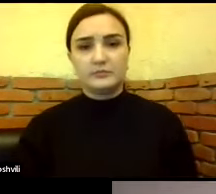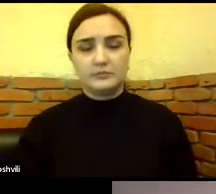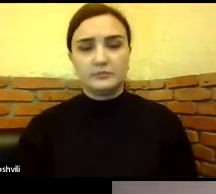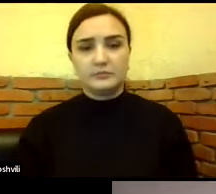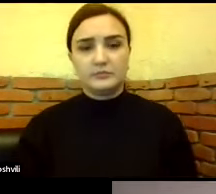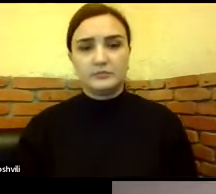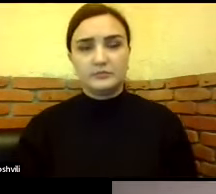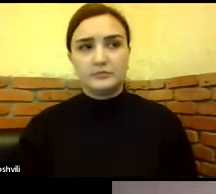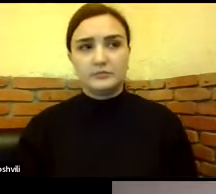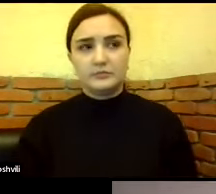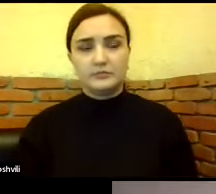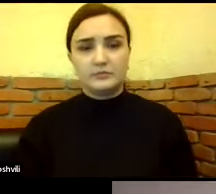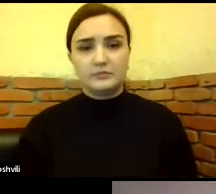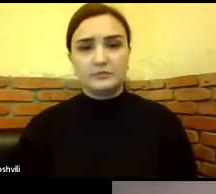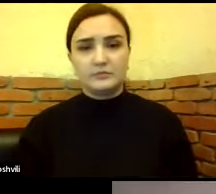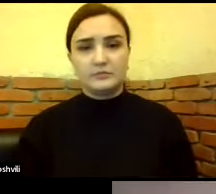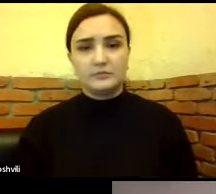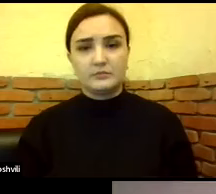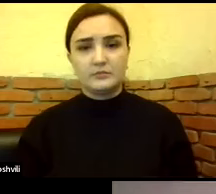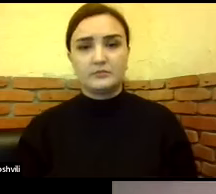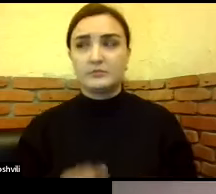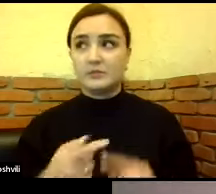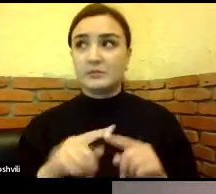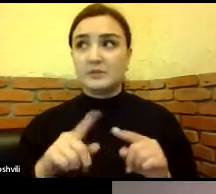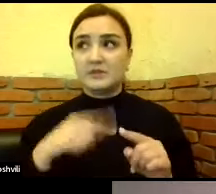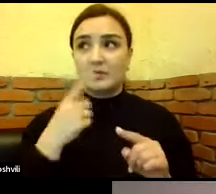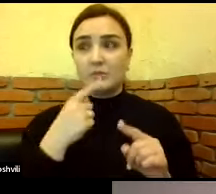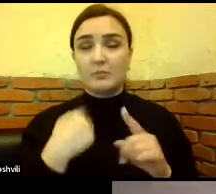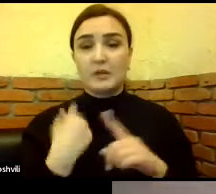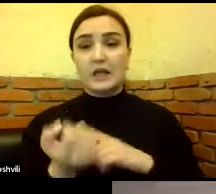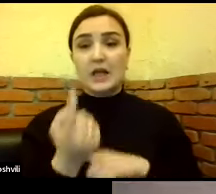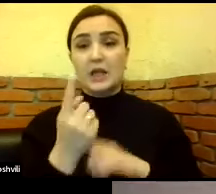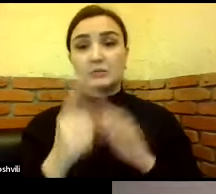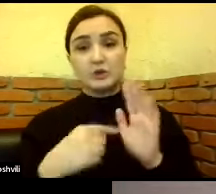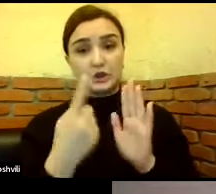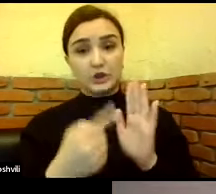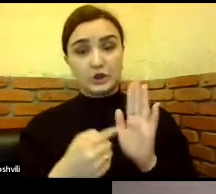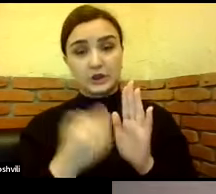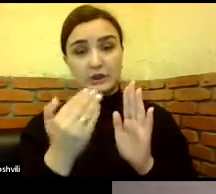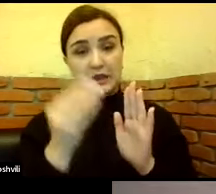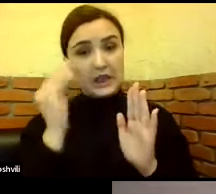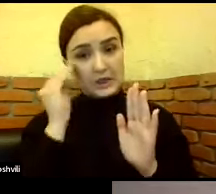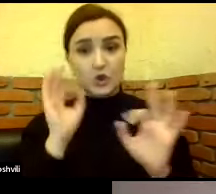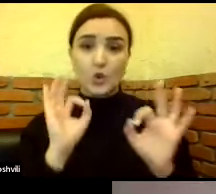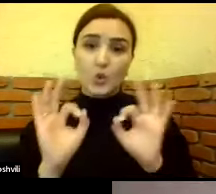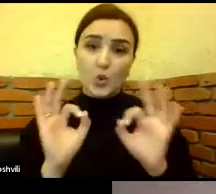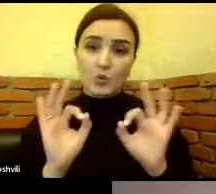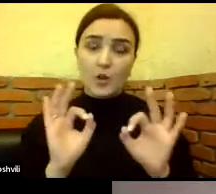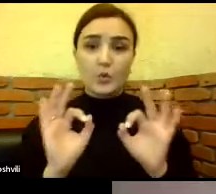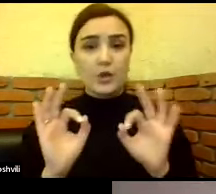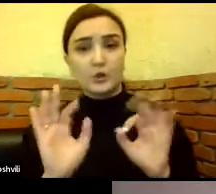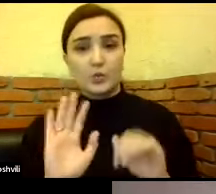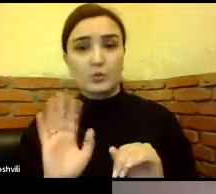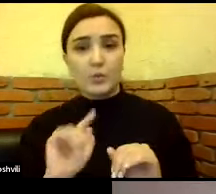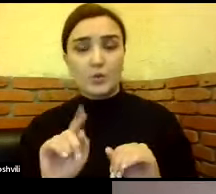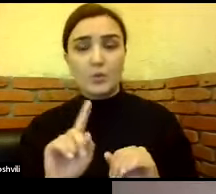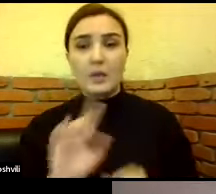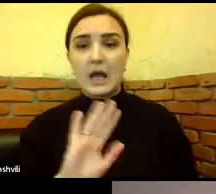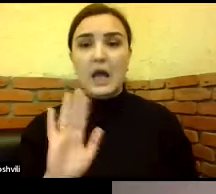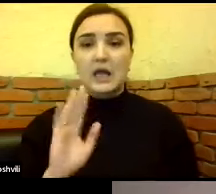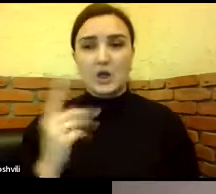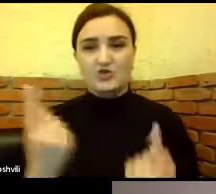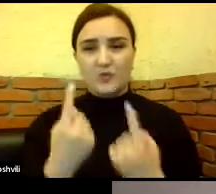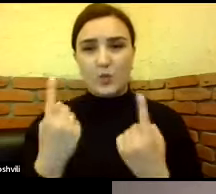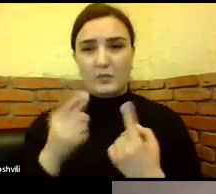აი ამის რო ამბობდი, გამიჩნდა ესეთ კითხვა, რომ შენი აზრით ნორმალური არის თუ არა გამბავი, რომ არაშეშმო